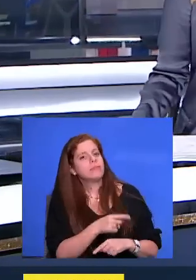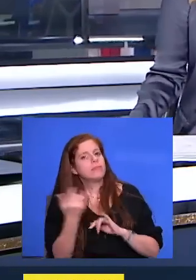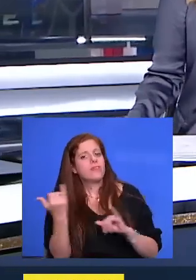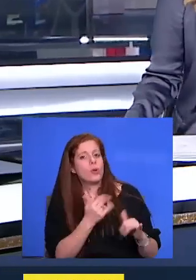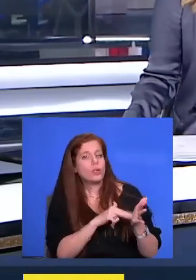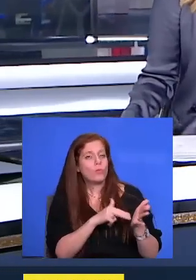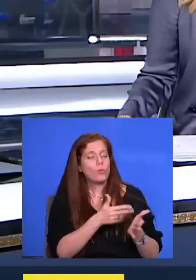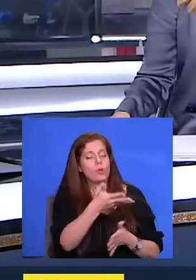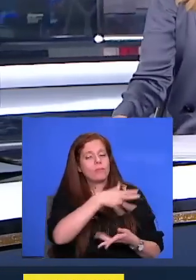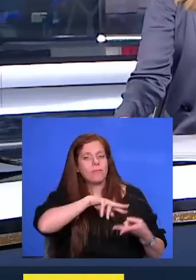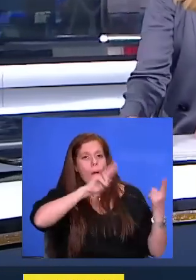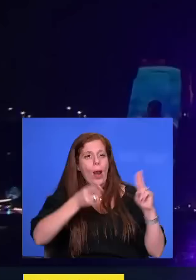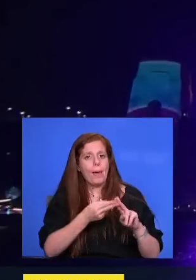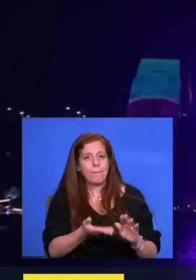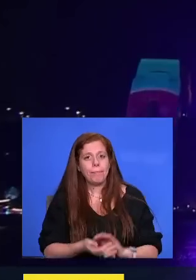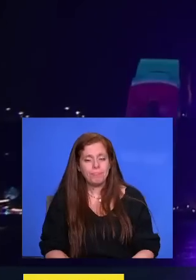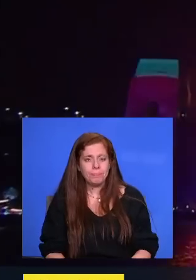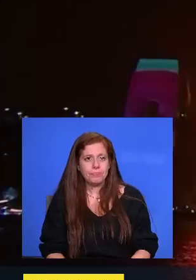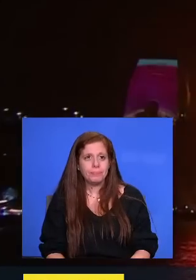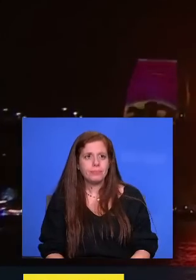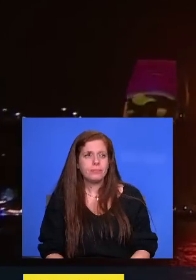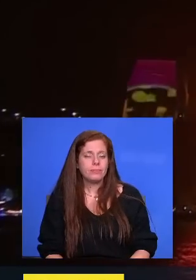התמונות מרחבי העולם.